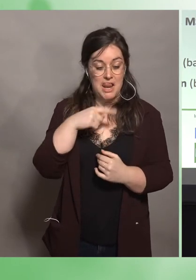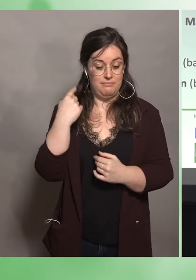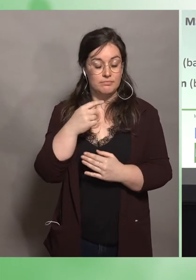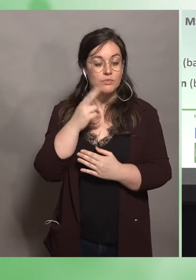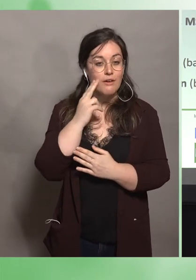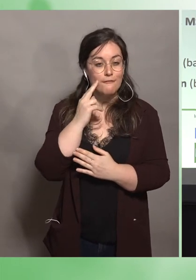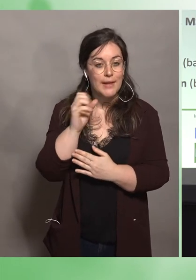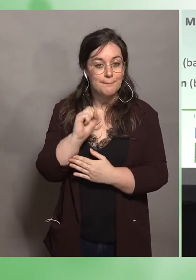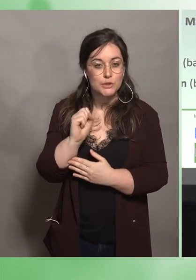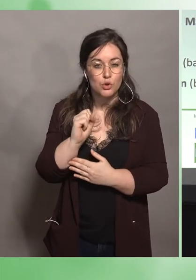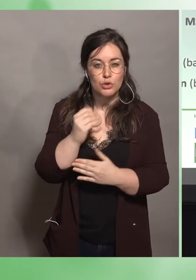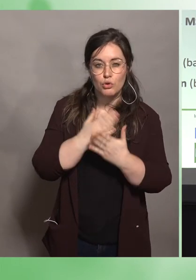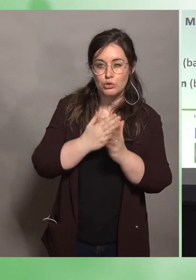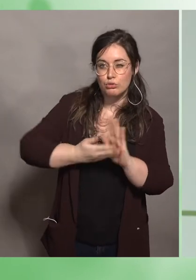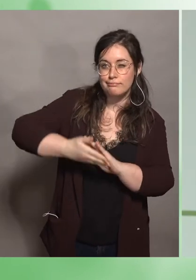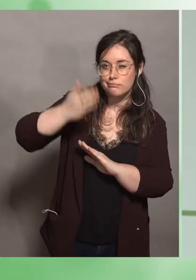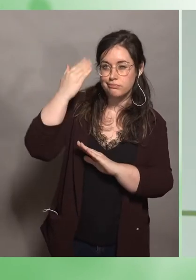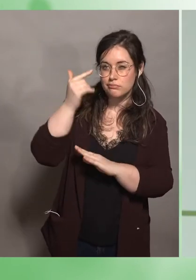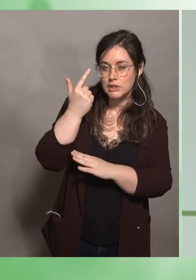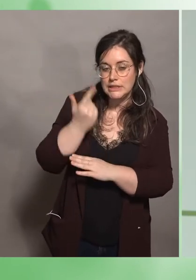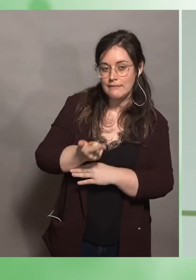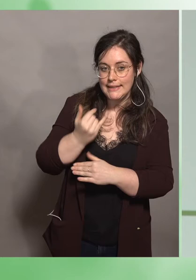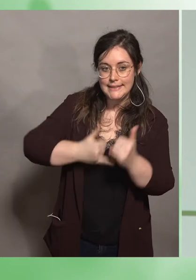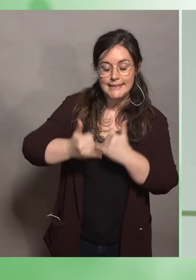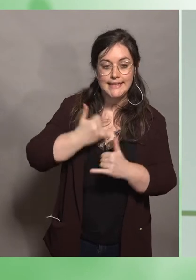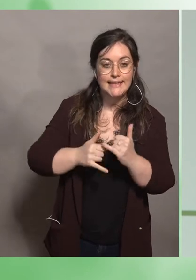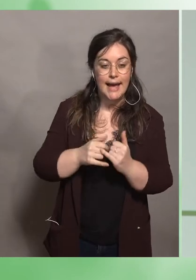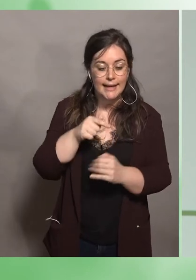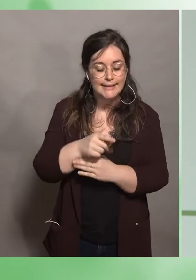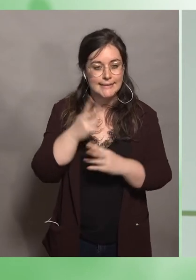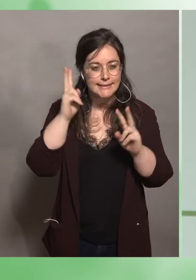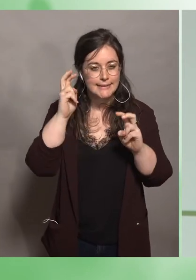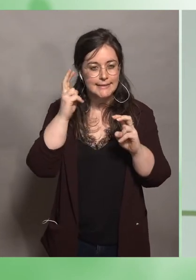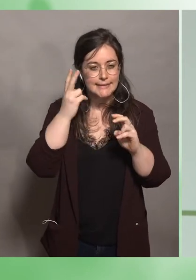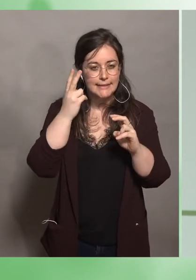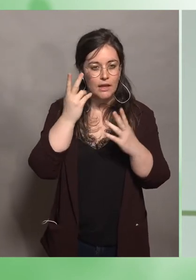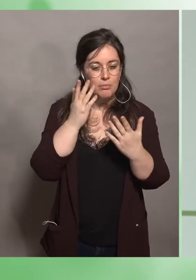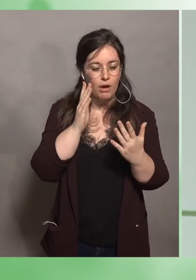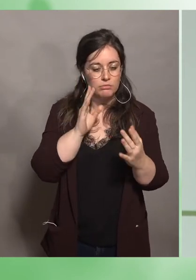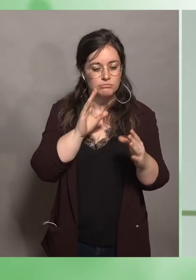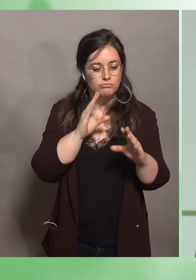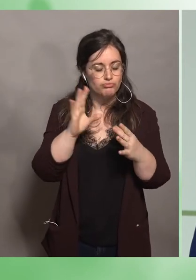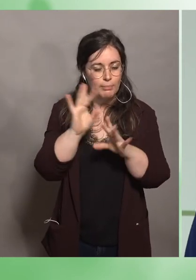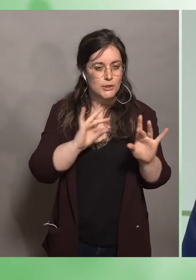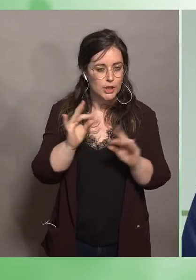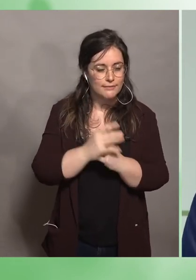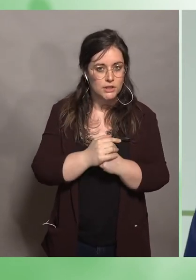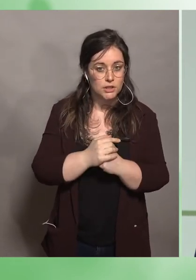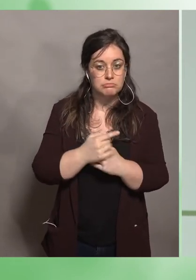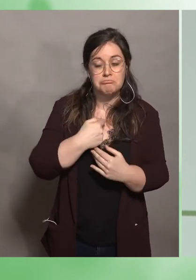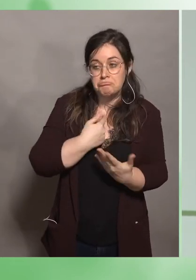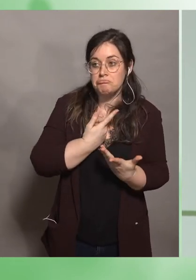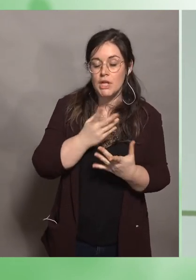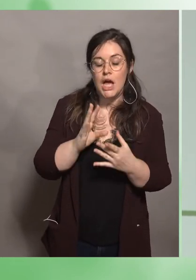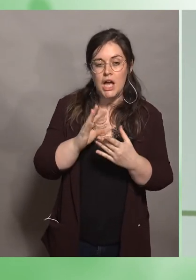Unternehmen Sonnentor uns seit 20 Jahren mit diesem Thema auseinandersetzen. Wir sehen es als